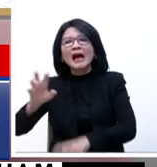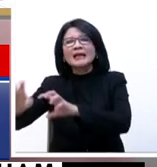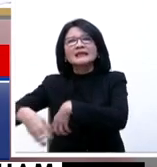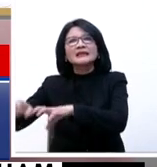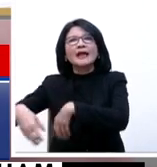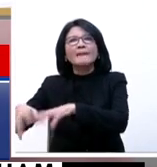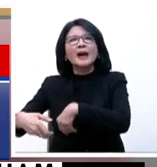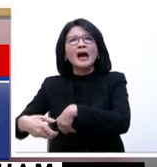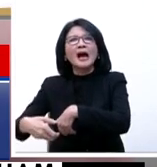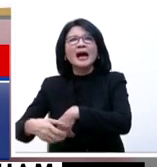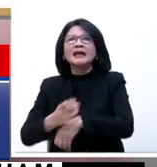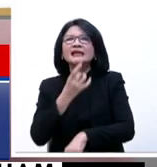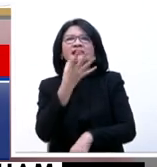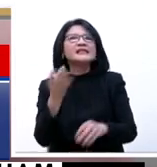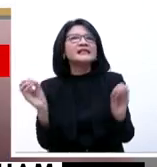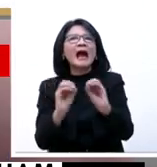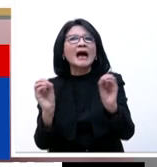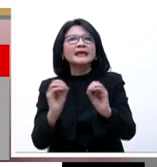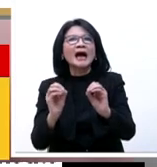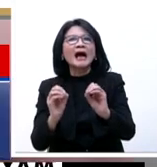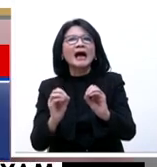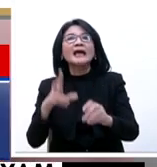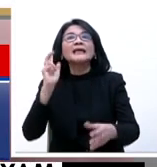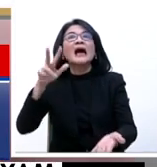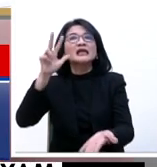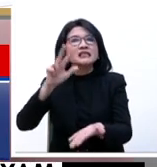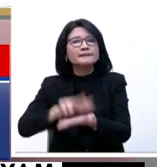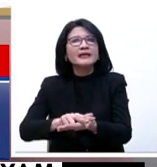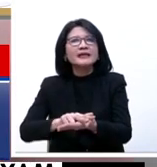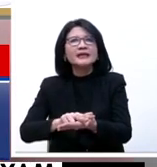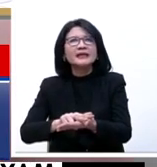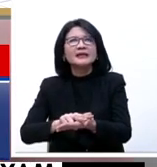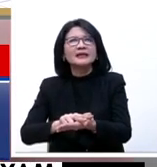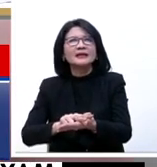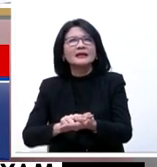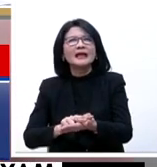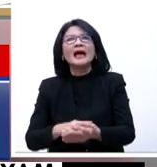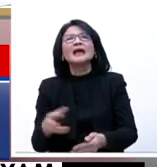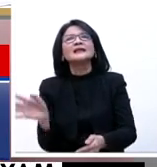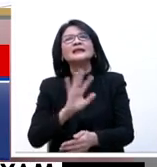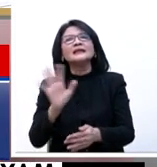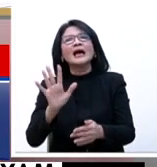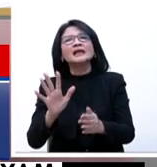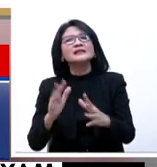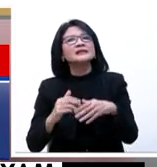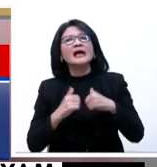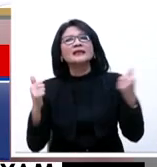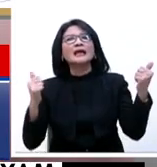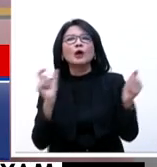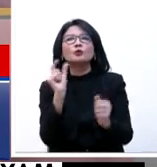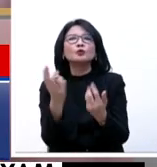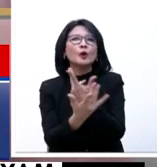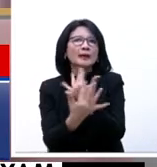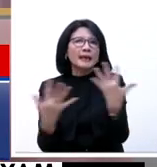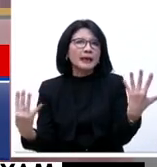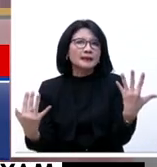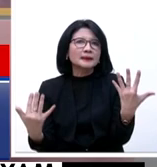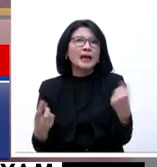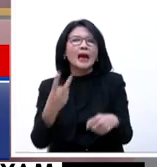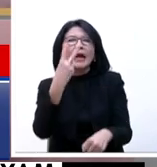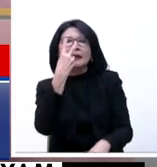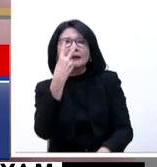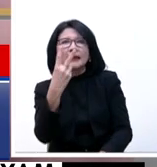ilegal. Sementara tambang yang legal saja tidak membawa kesejahteraan. Dan kita